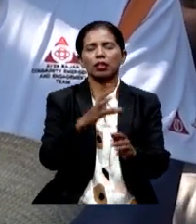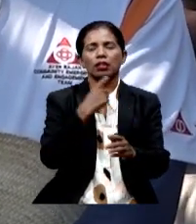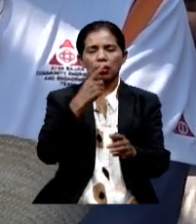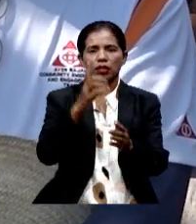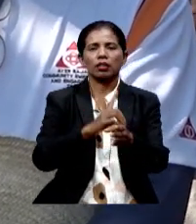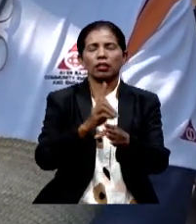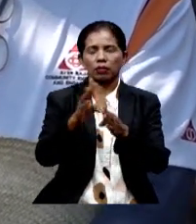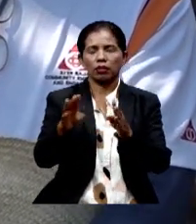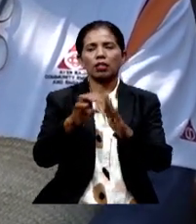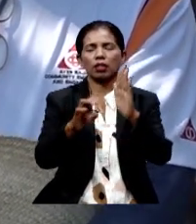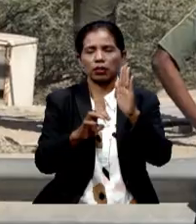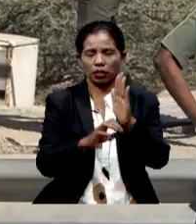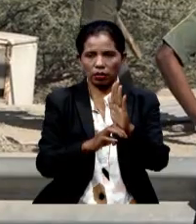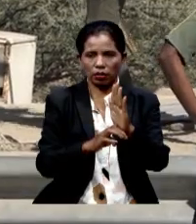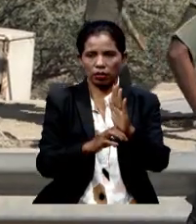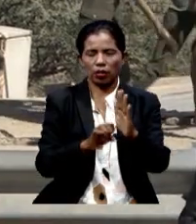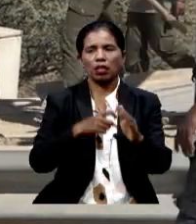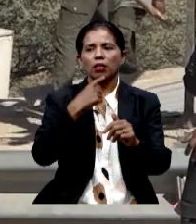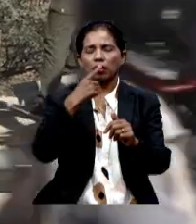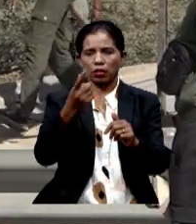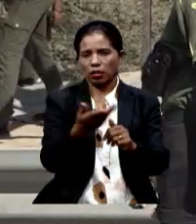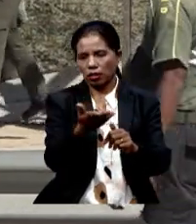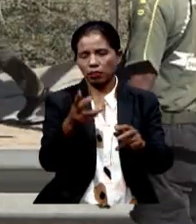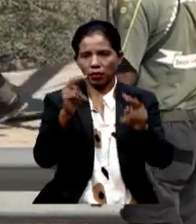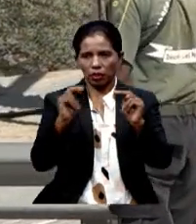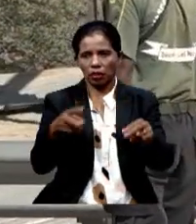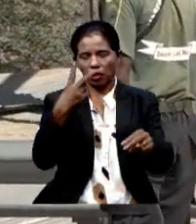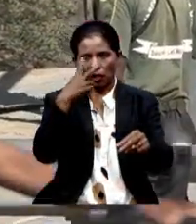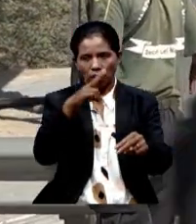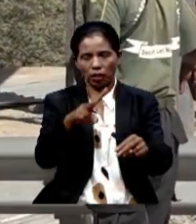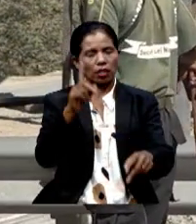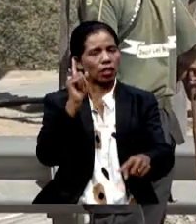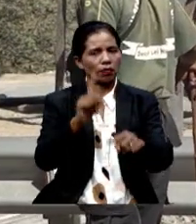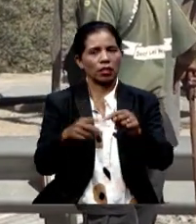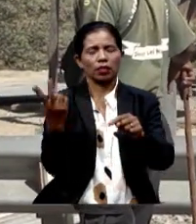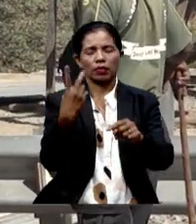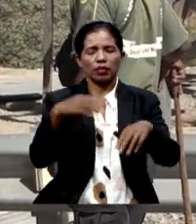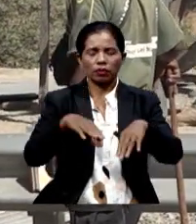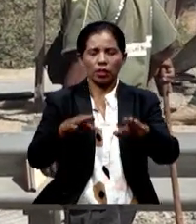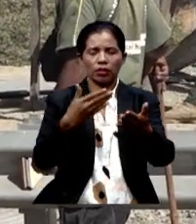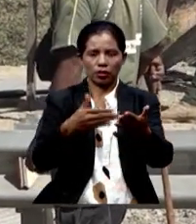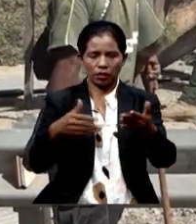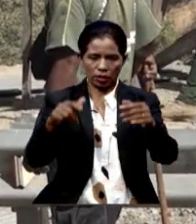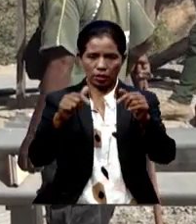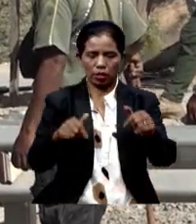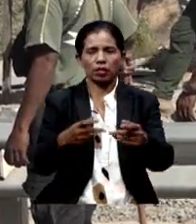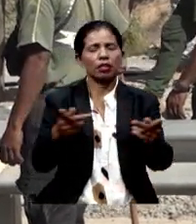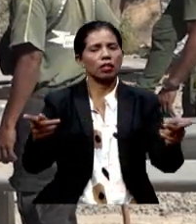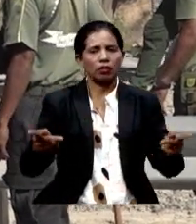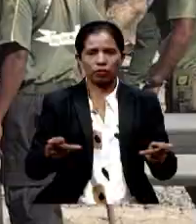nian tau hau ate tu sira mi tenki hare la bele na fati fan sa ni ne ne tamba are